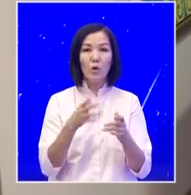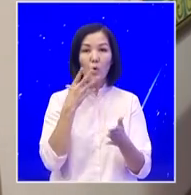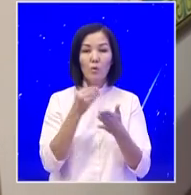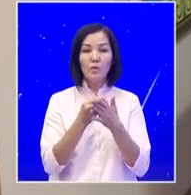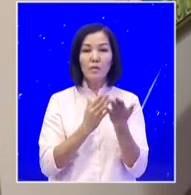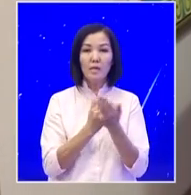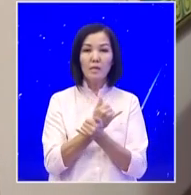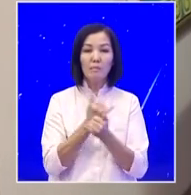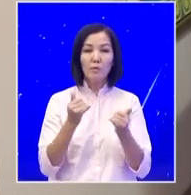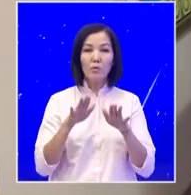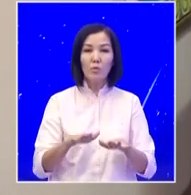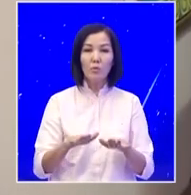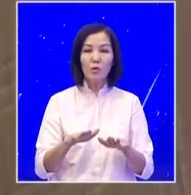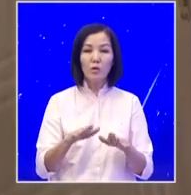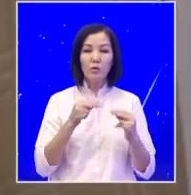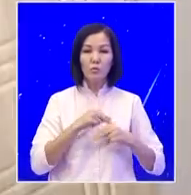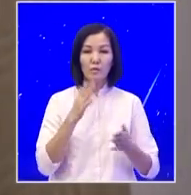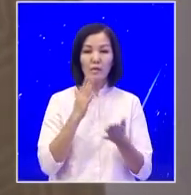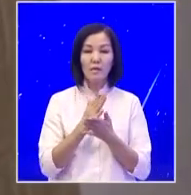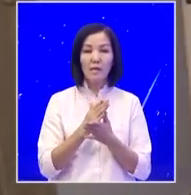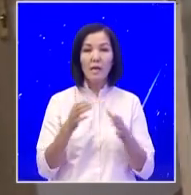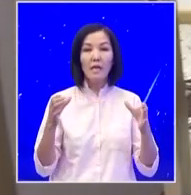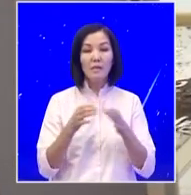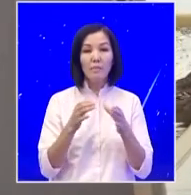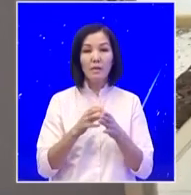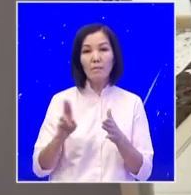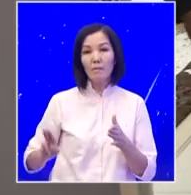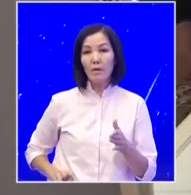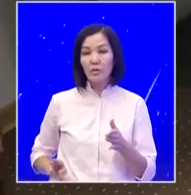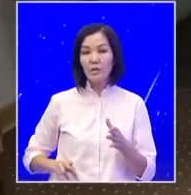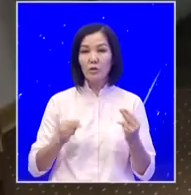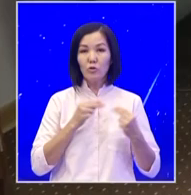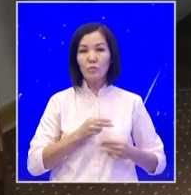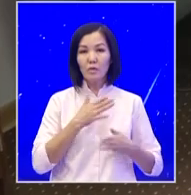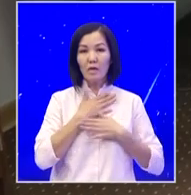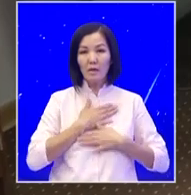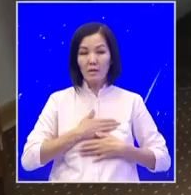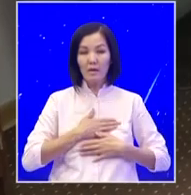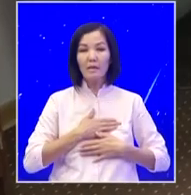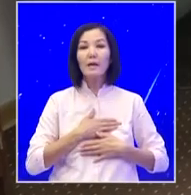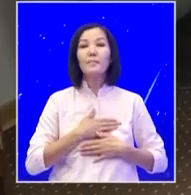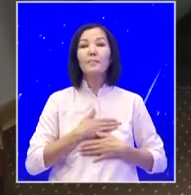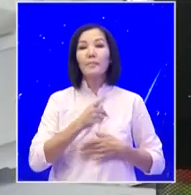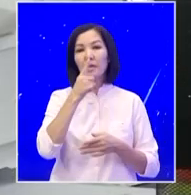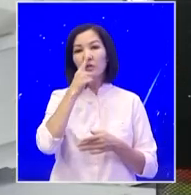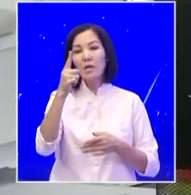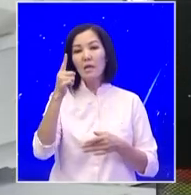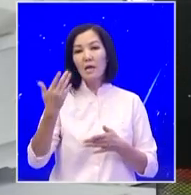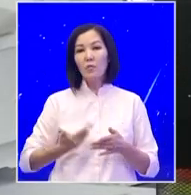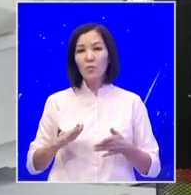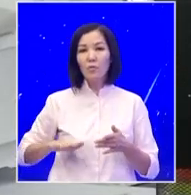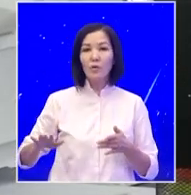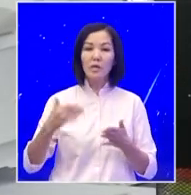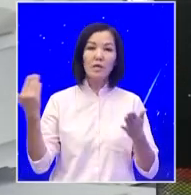да тоқтаусыз жұмыс істеп келеді. Департамент басшысы мұндағы жұмыстарға оң бағасын берді. Шалғай өңір дегенмен